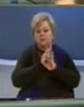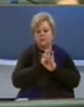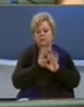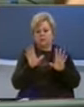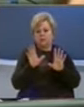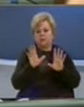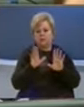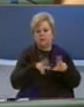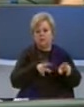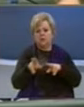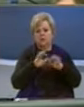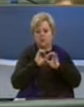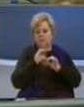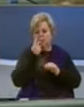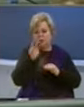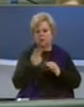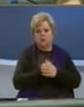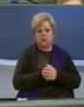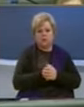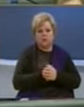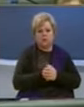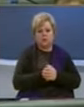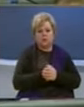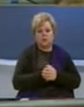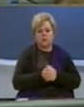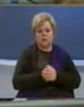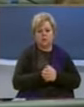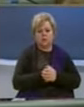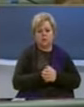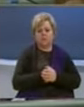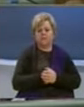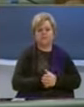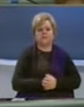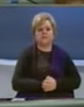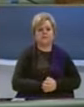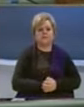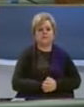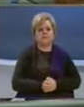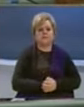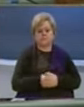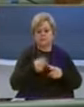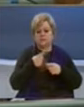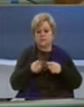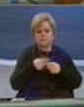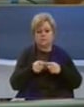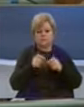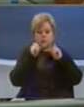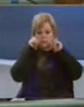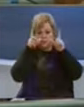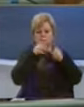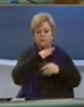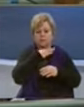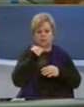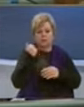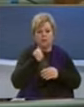parime drejtësis nuk është para pa që t'jesh i njët një caktuma apo një tjetre. Me këtë rast, befasia ma madhë është